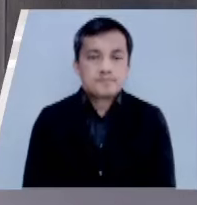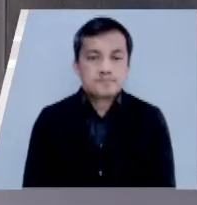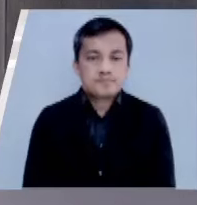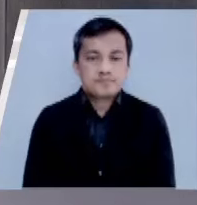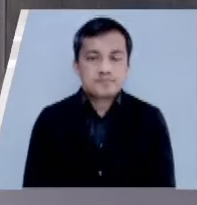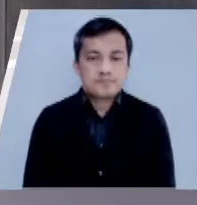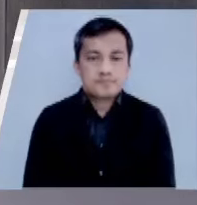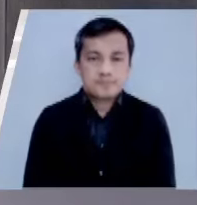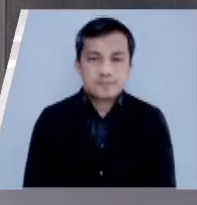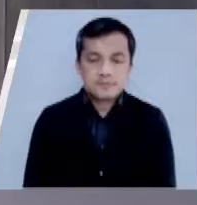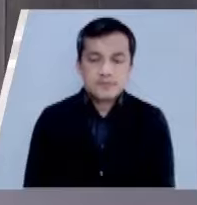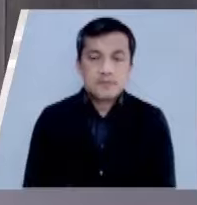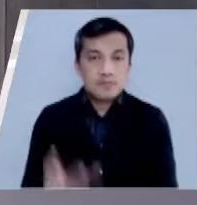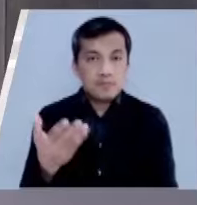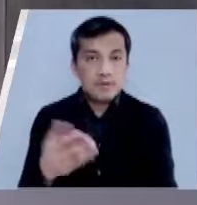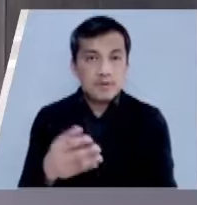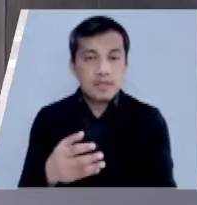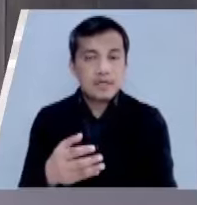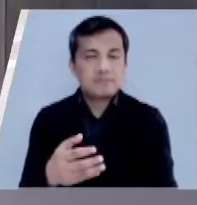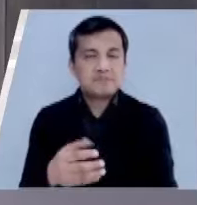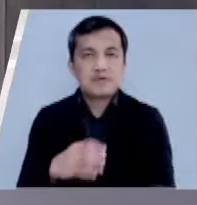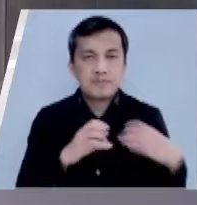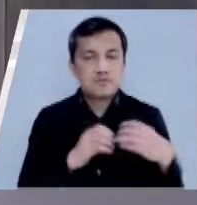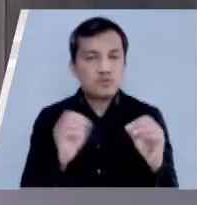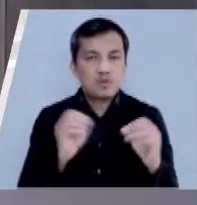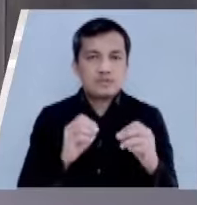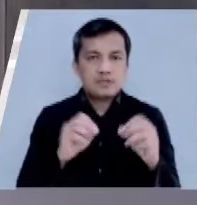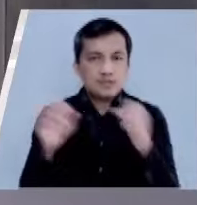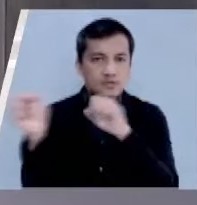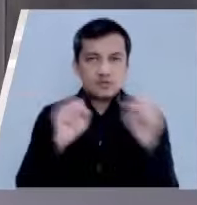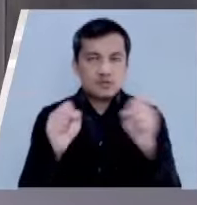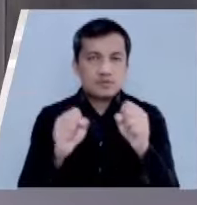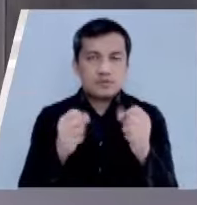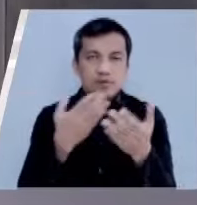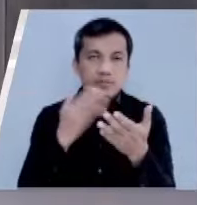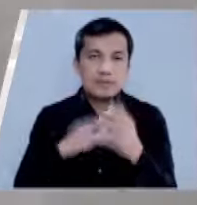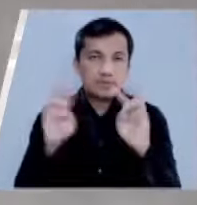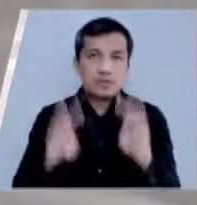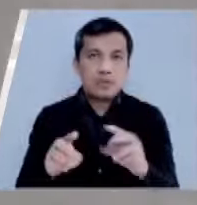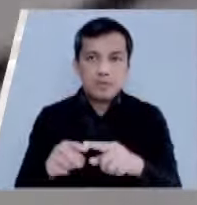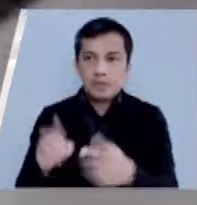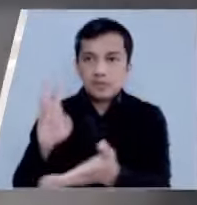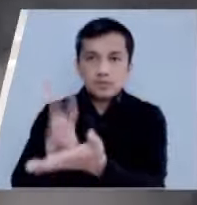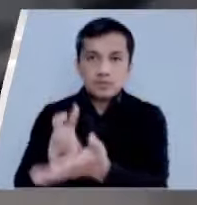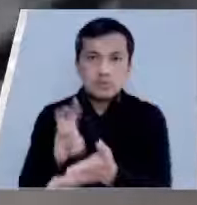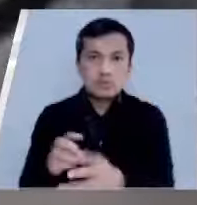Mga kapuso, walang bagyo o sama ng panahon pero binaha ang ilang bahagi ng bansa.